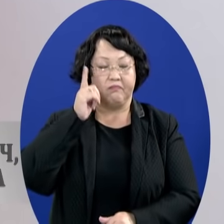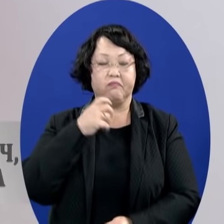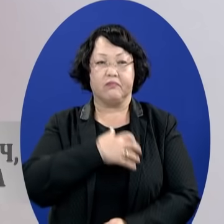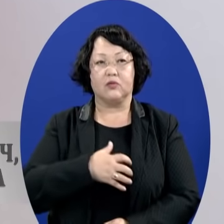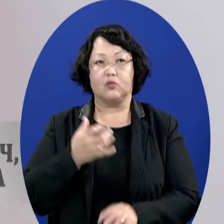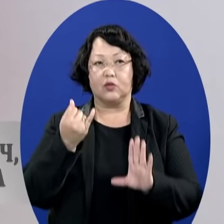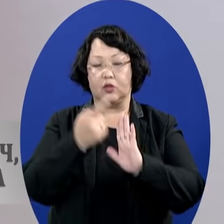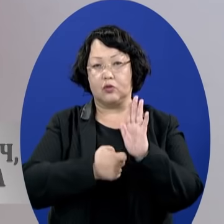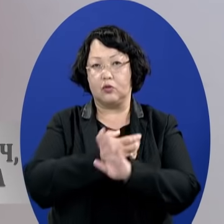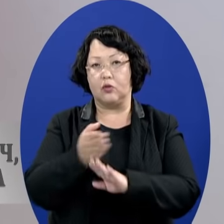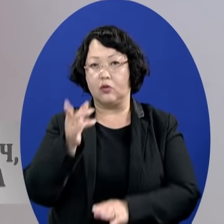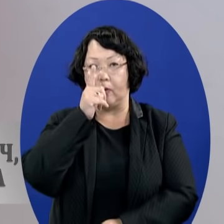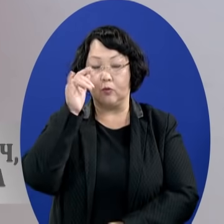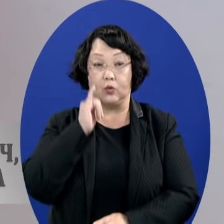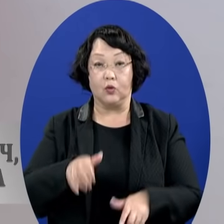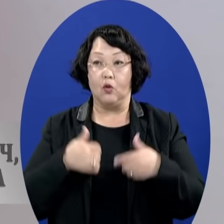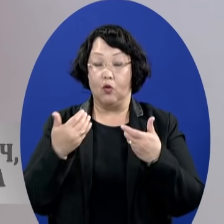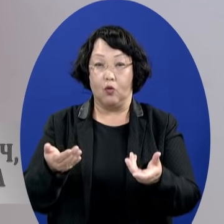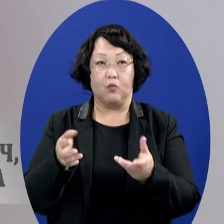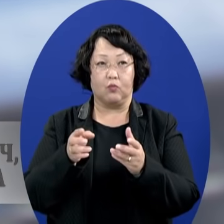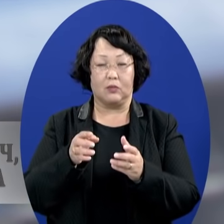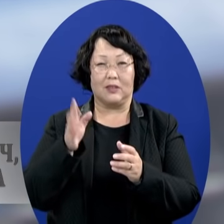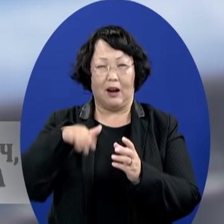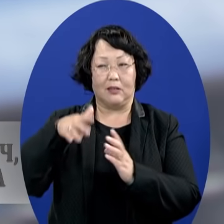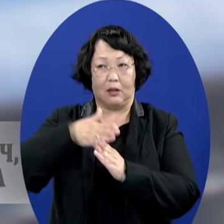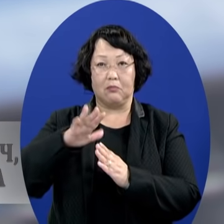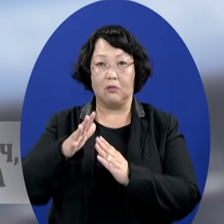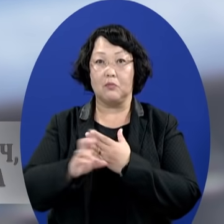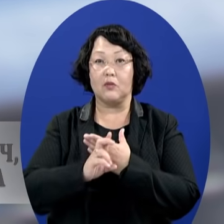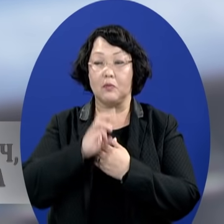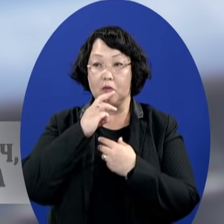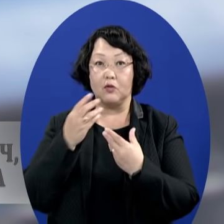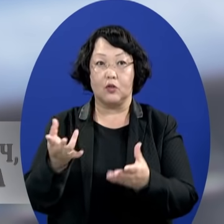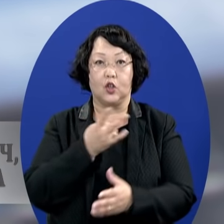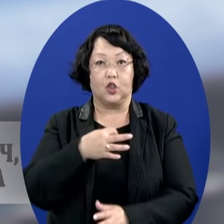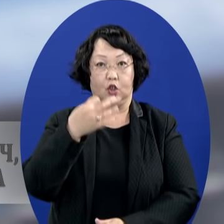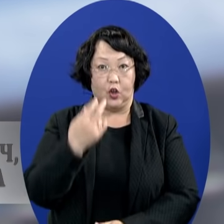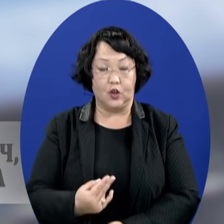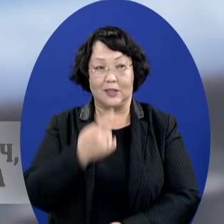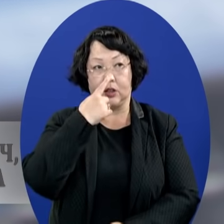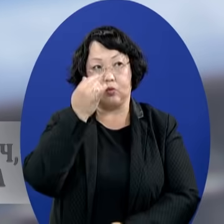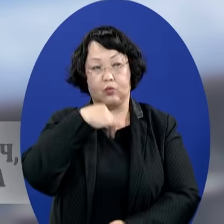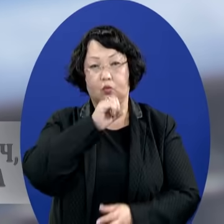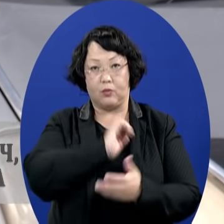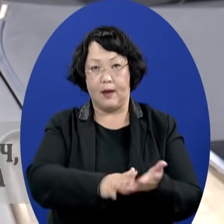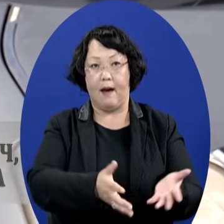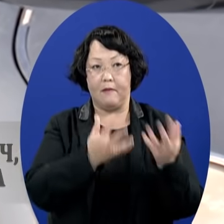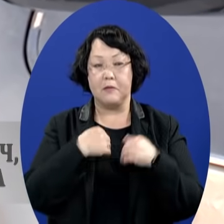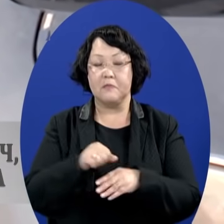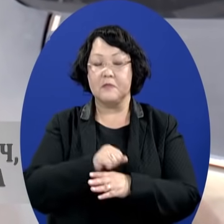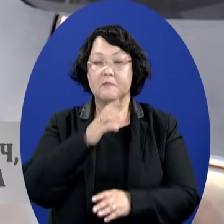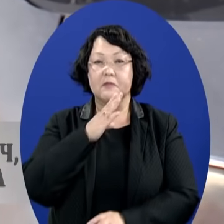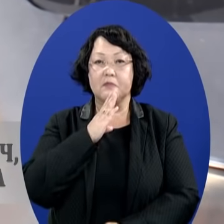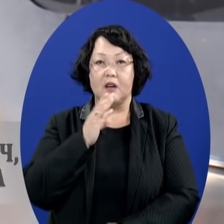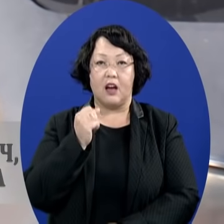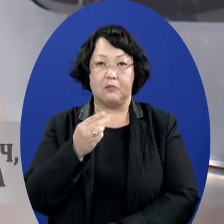улс нийлүүлэлтэд асуудал үүсч болцсохыг анхааруулж байсан. Тиймдээж нөөцийг бүгд найрамдах хятад ард улсаас бүрдүүлнэ гэж ашигт малтмал